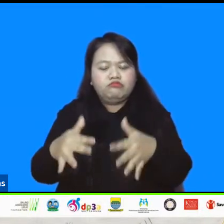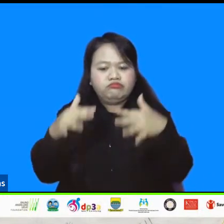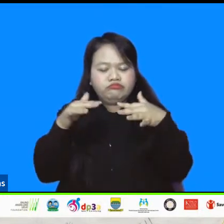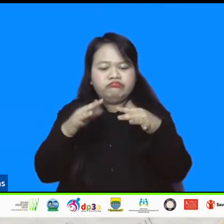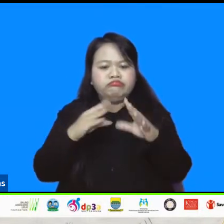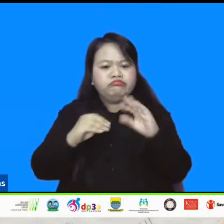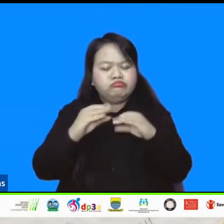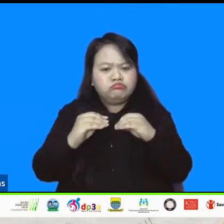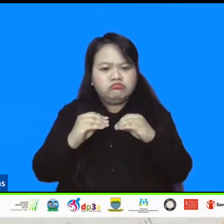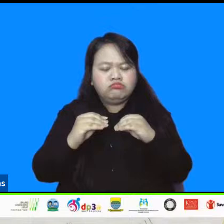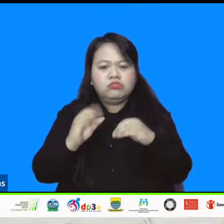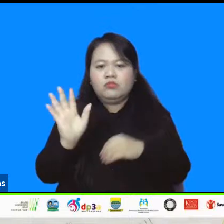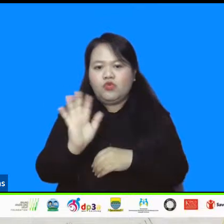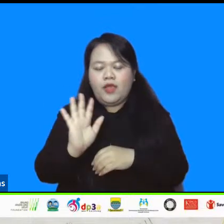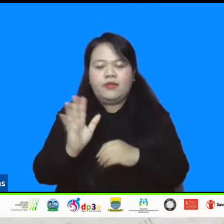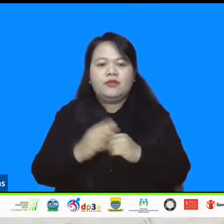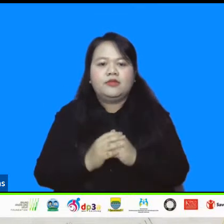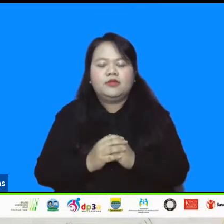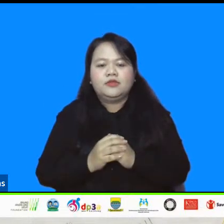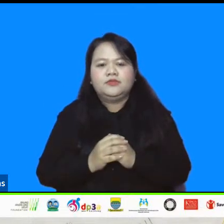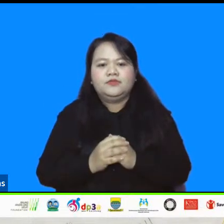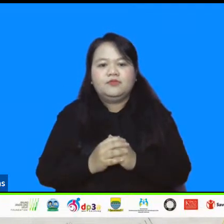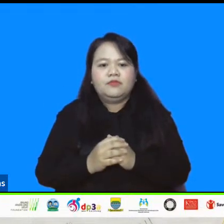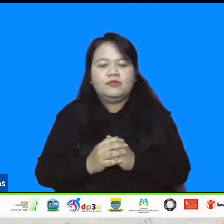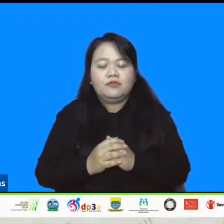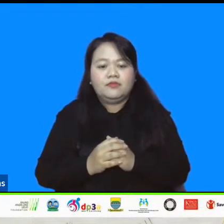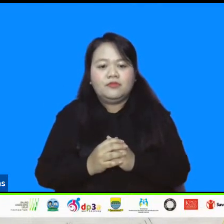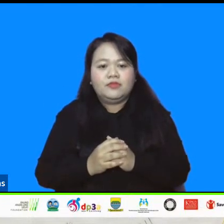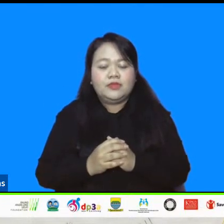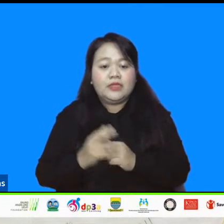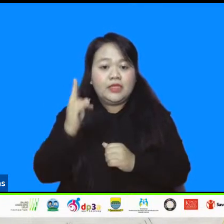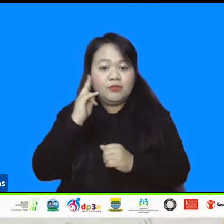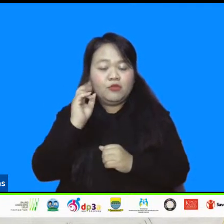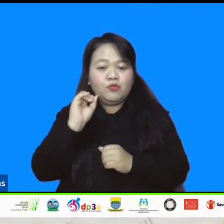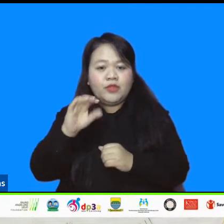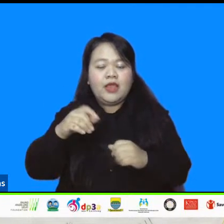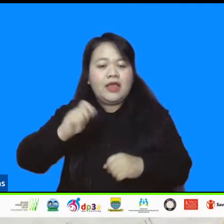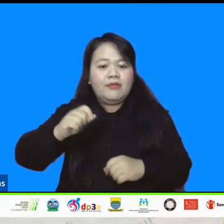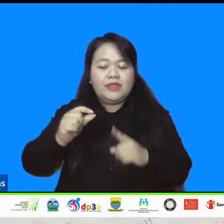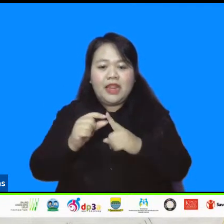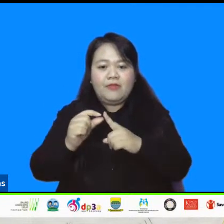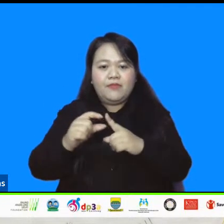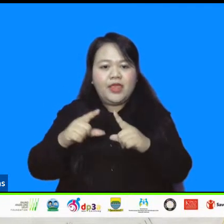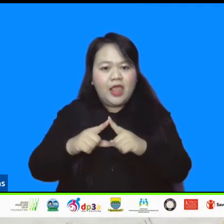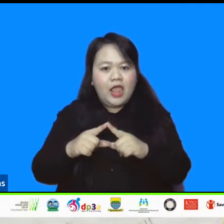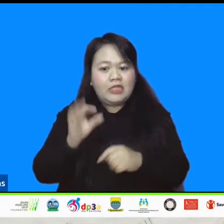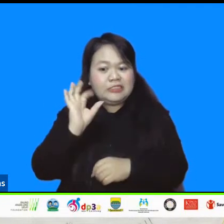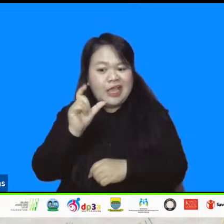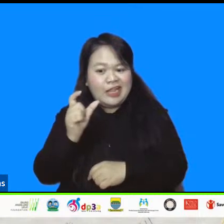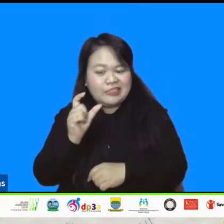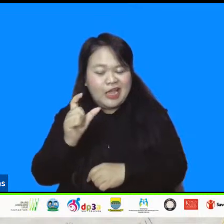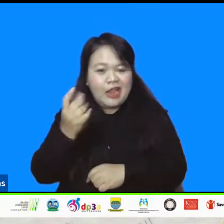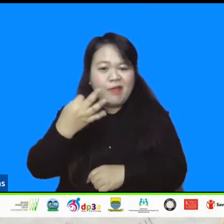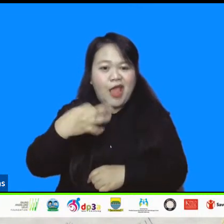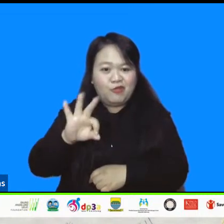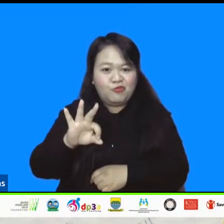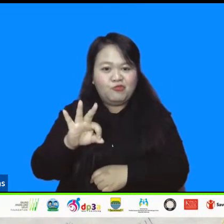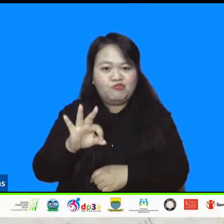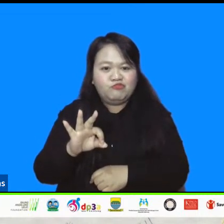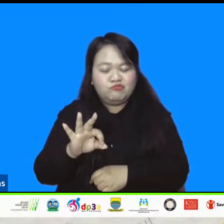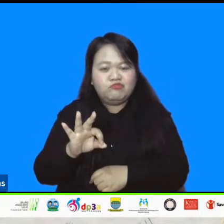Nah, oleh karena itu, tadi seperti Bunda sampaikan, jadi Kementerian PPPA sangat menyambut model baru ini, gitu ya, dan